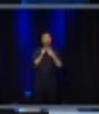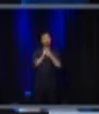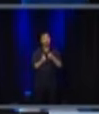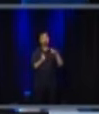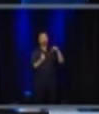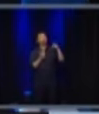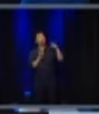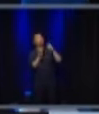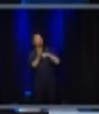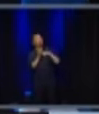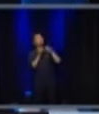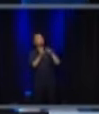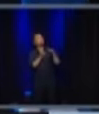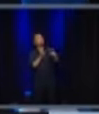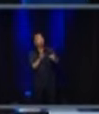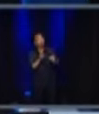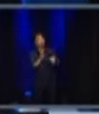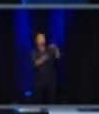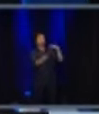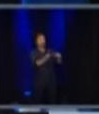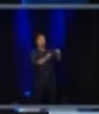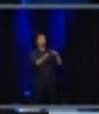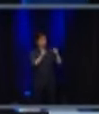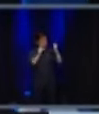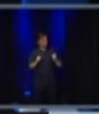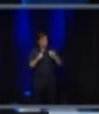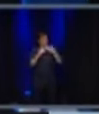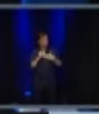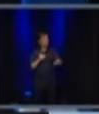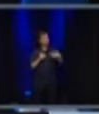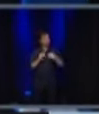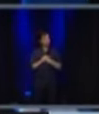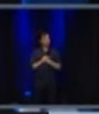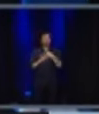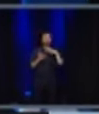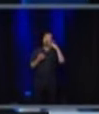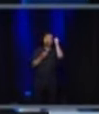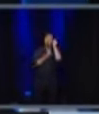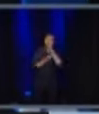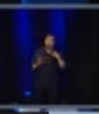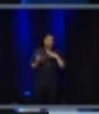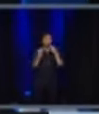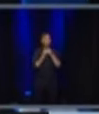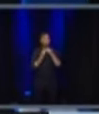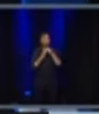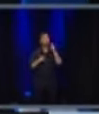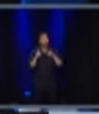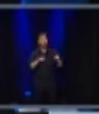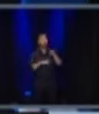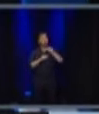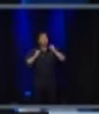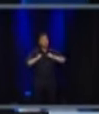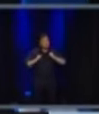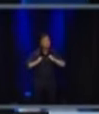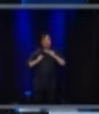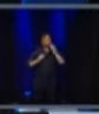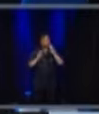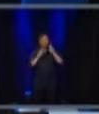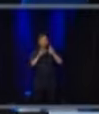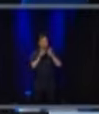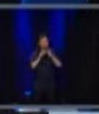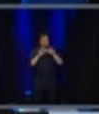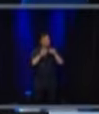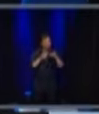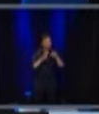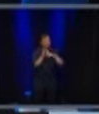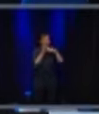je vous le dis, il y a tellement de gens qui vont vouloir accélérer, c'est que je veux trouver l'équilibre entre les gens qui vont aller sur Clic Santé